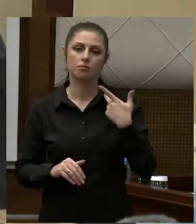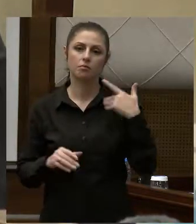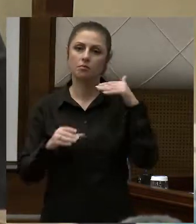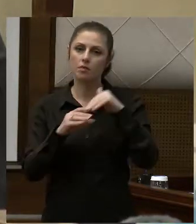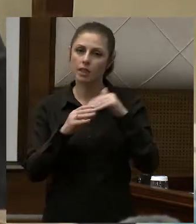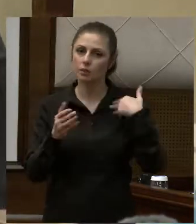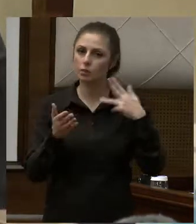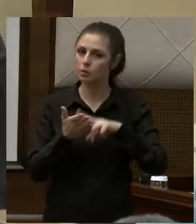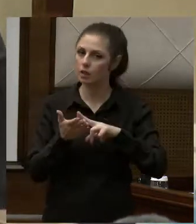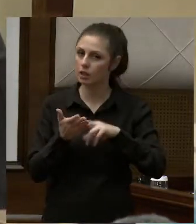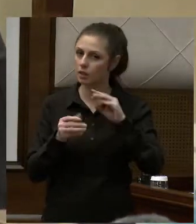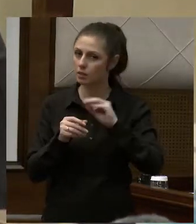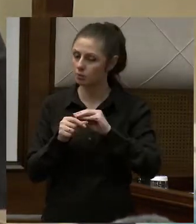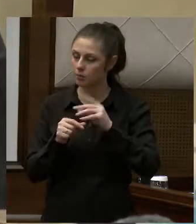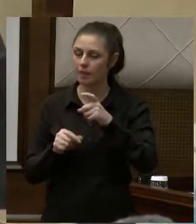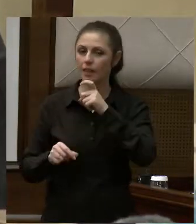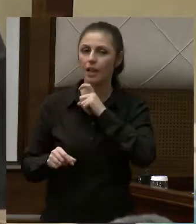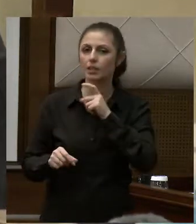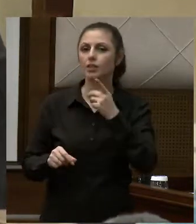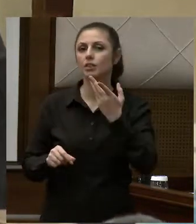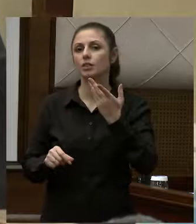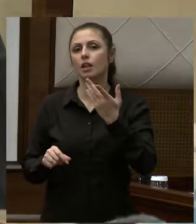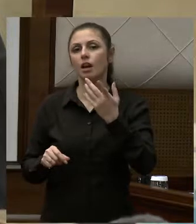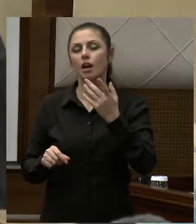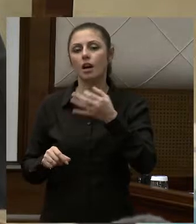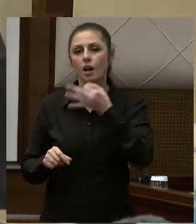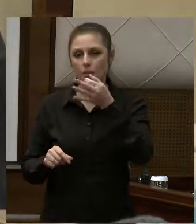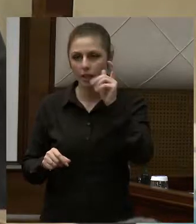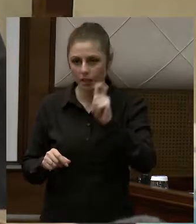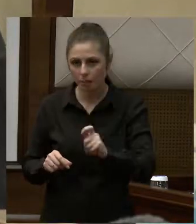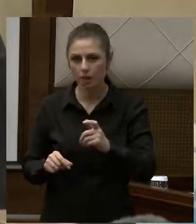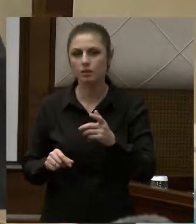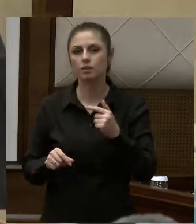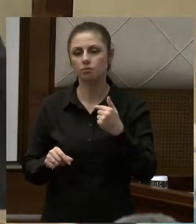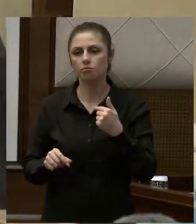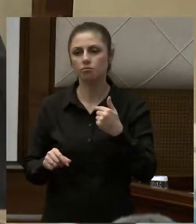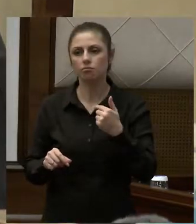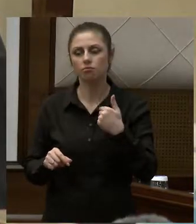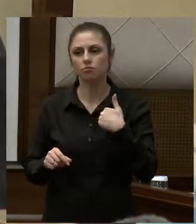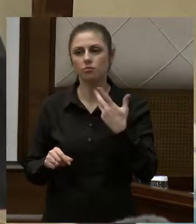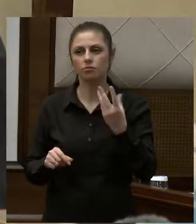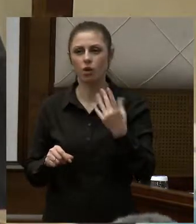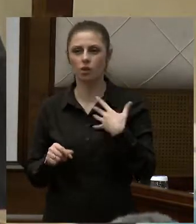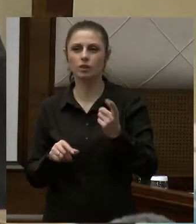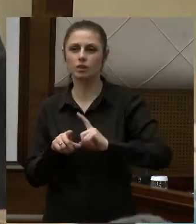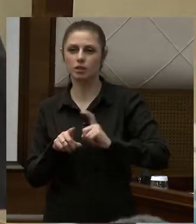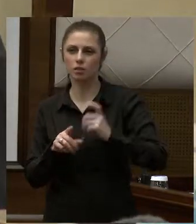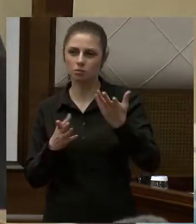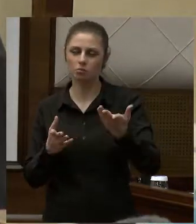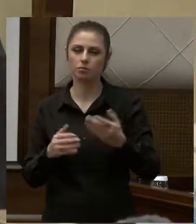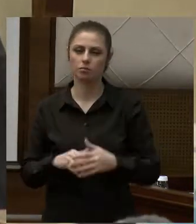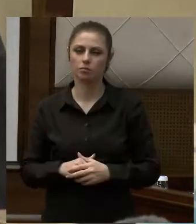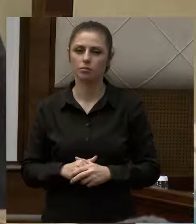üyelerimizle ilgili yanlı ve haksız haber yapanları ve halkı yanıltanları da ben de buradan AK Parti grubu adına kınıyorum ve Allah'a havale